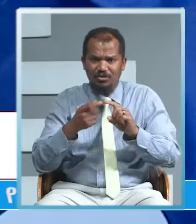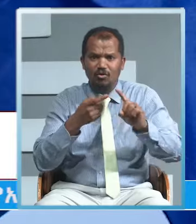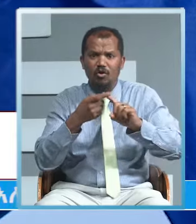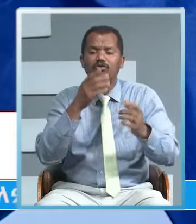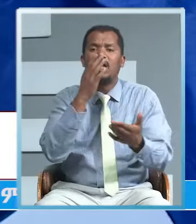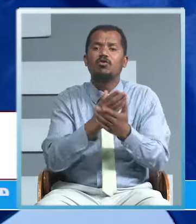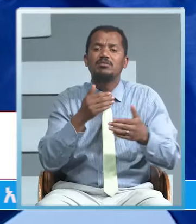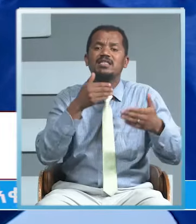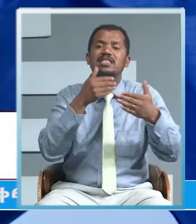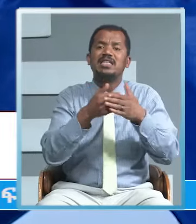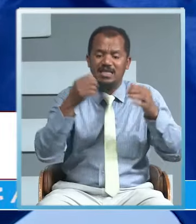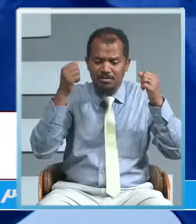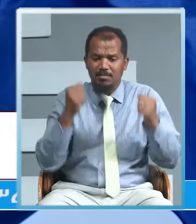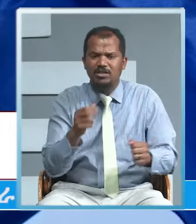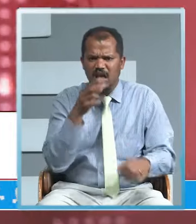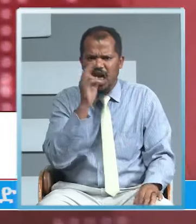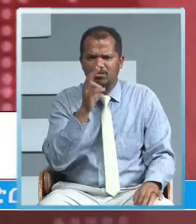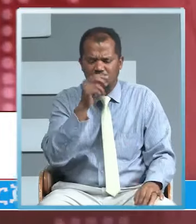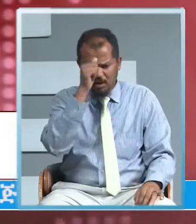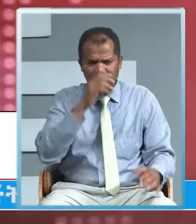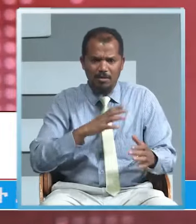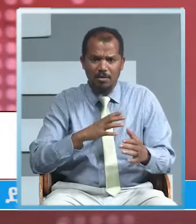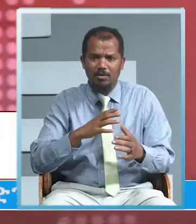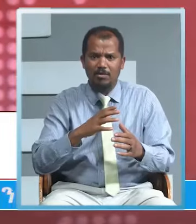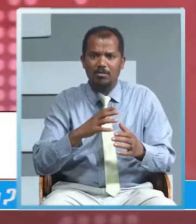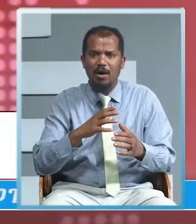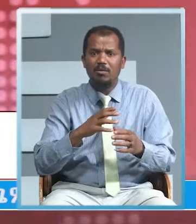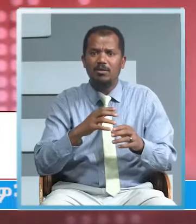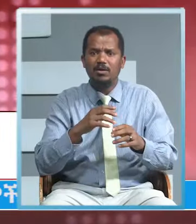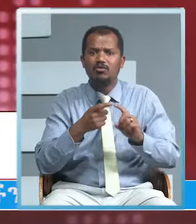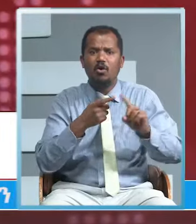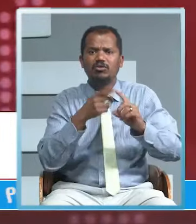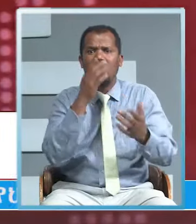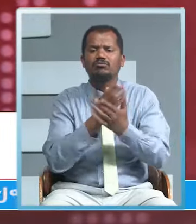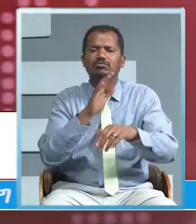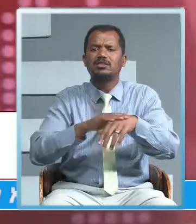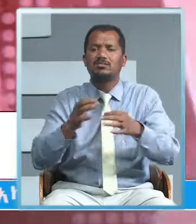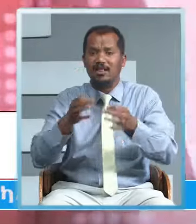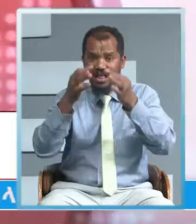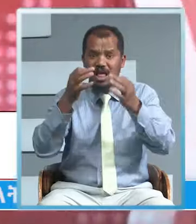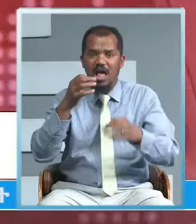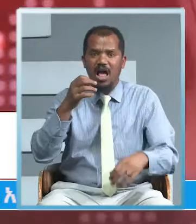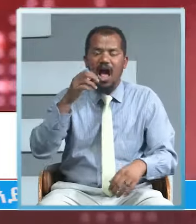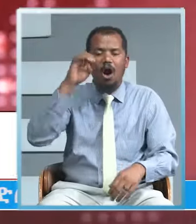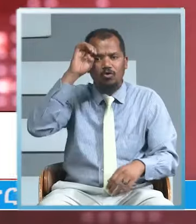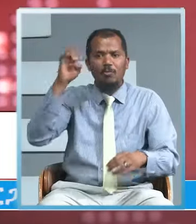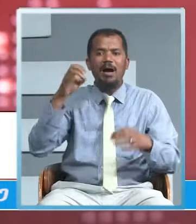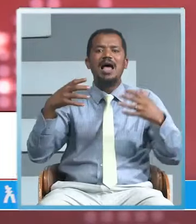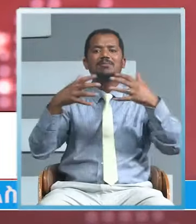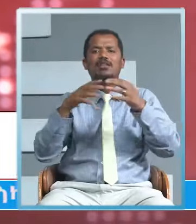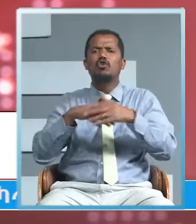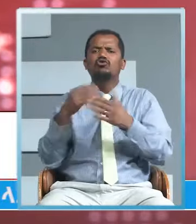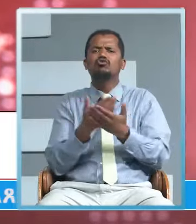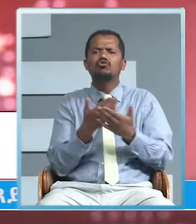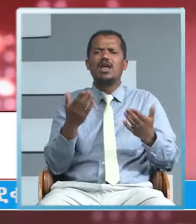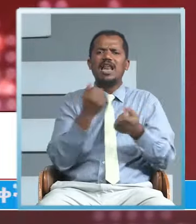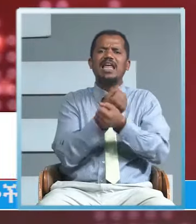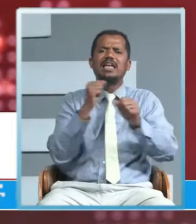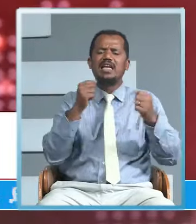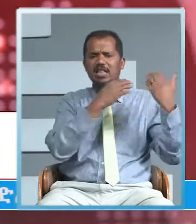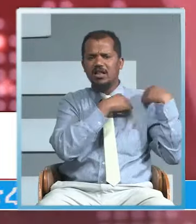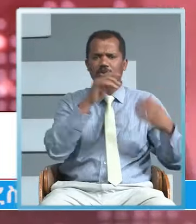አቁም እንዲደረስ የሚያስችል አስቸኳይ ሰብአዊ ተኩስ አቁም እንዲደረግ ጥሪ ማቅረባቸውን የአውሮፓ ህብረት የውጭ ጉዳዮችና